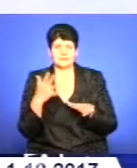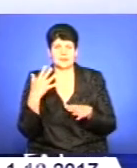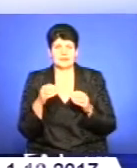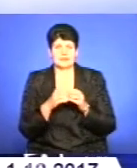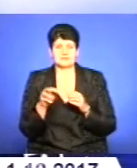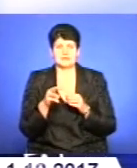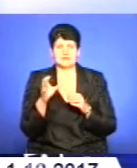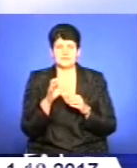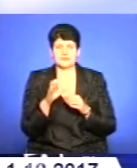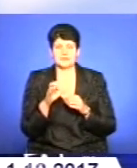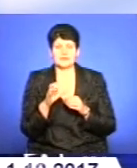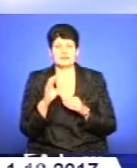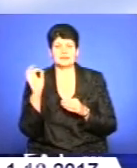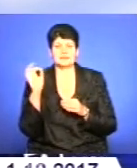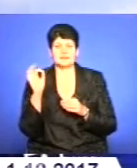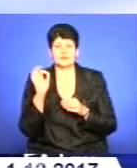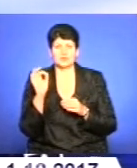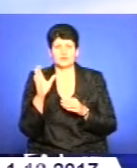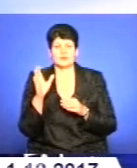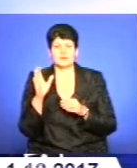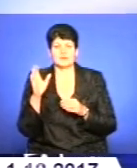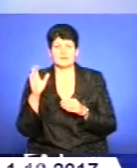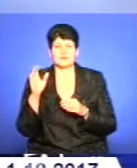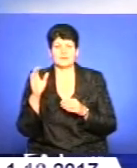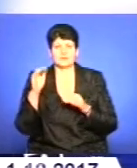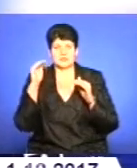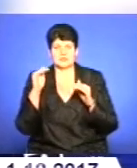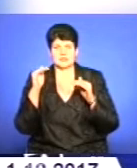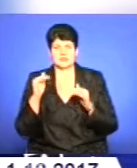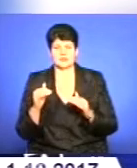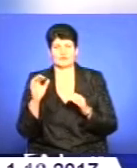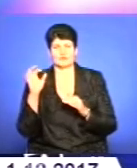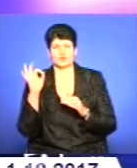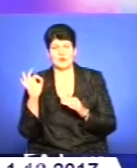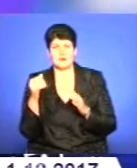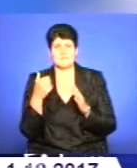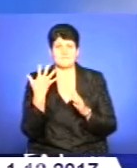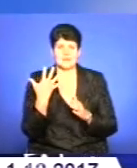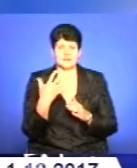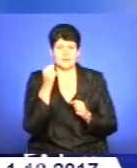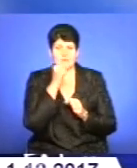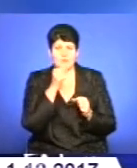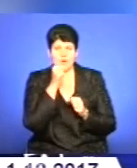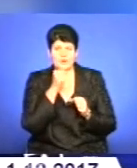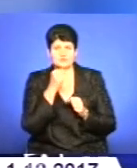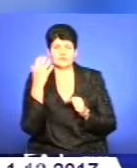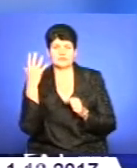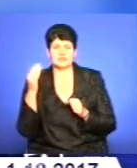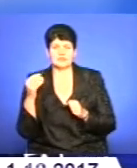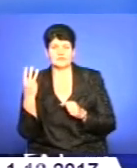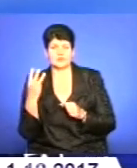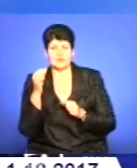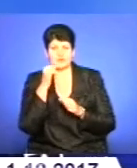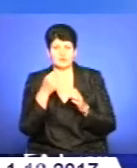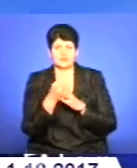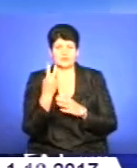за секунду. Температурні показники вночі знижуватимуться до 0-5 градусів морозу, день коливатимуться від 3